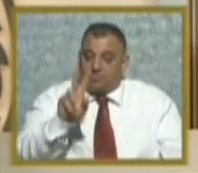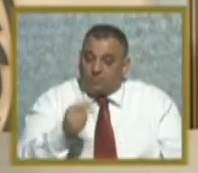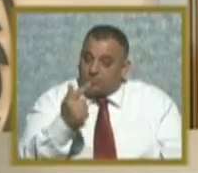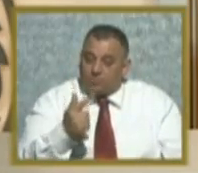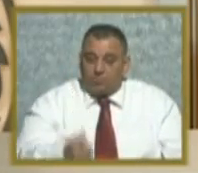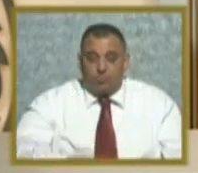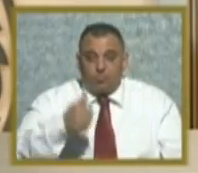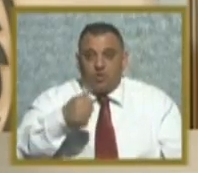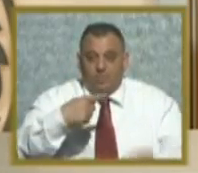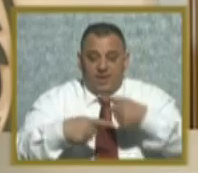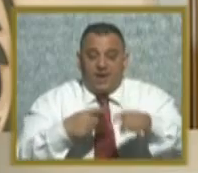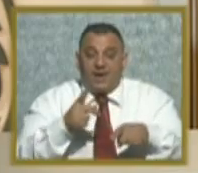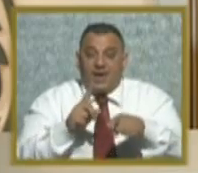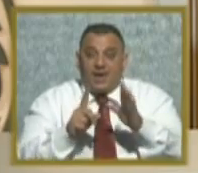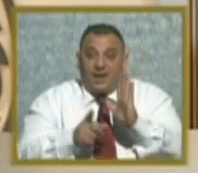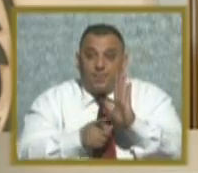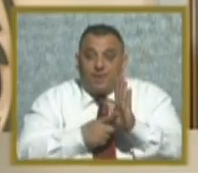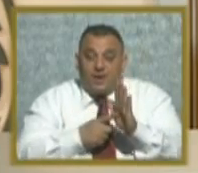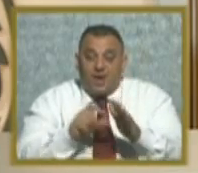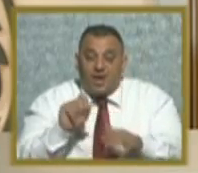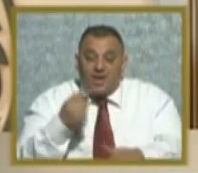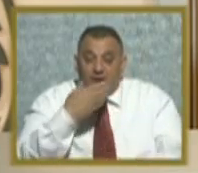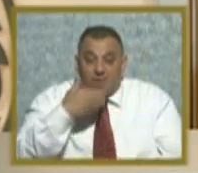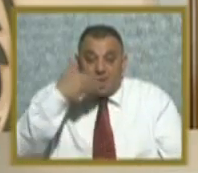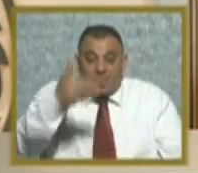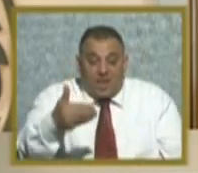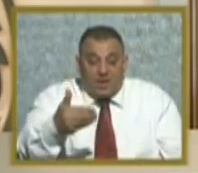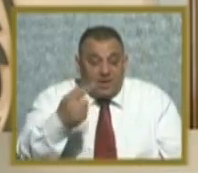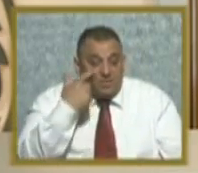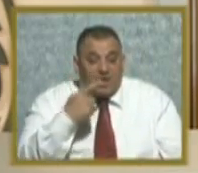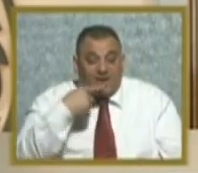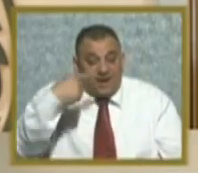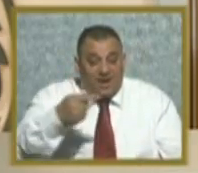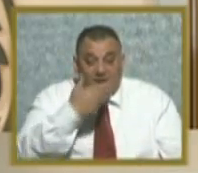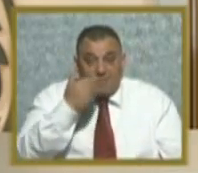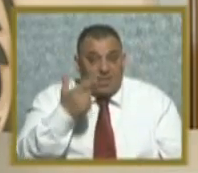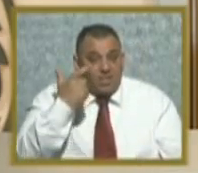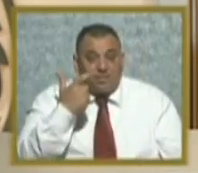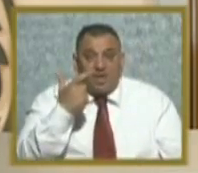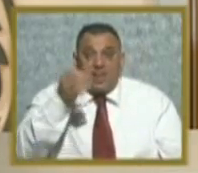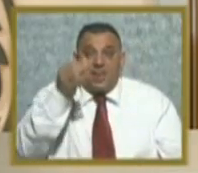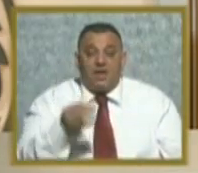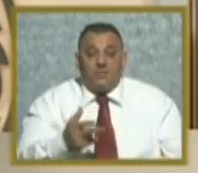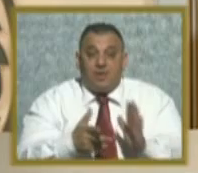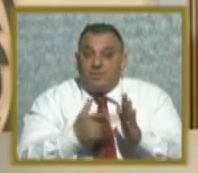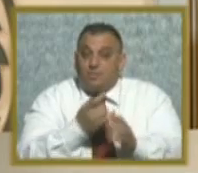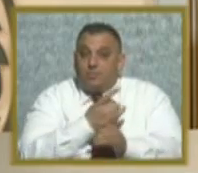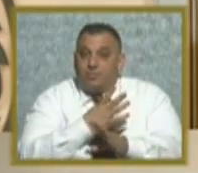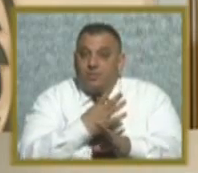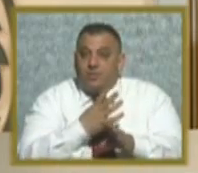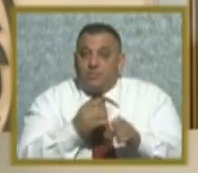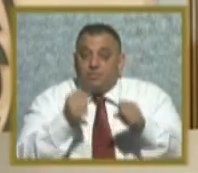مثلا يجوز، أهم شيء لا يأتي عليها رمضان القادم وهي ما قضت، هذا أهم شيء، إلا إذا منعها